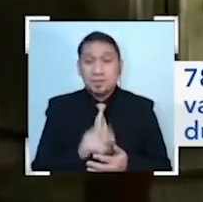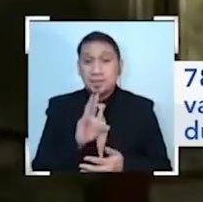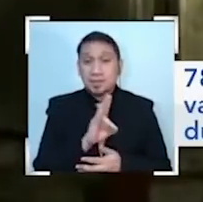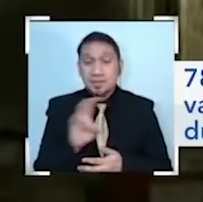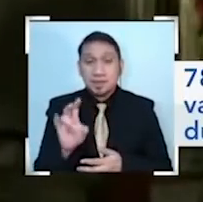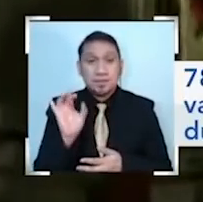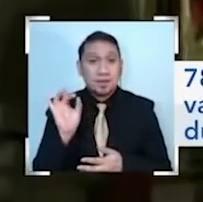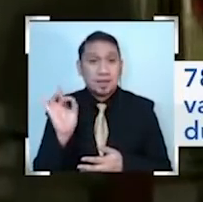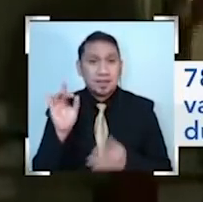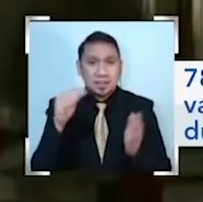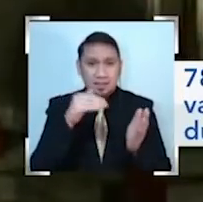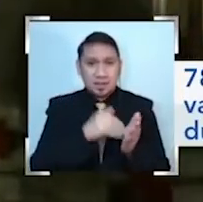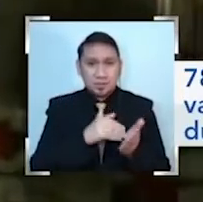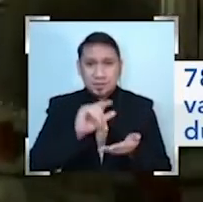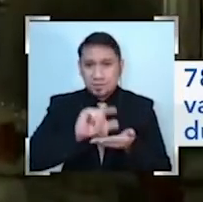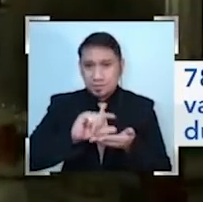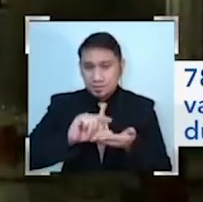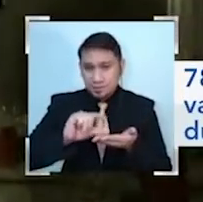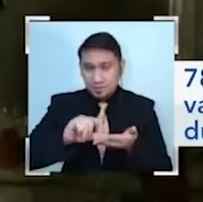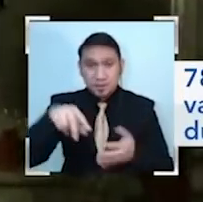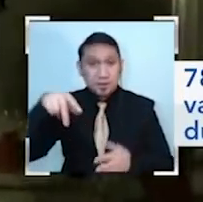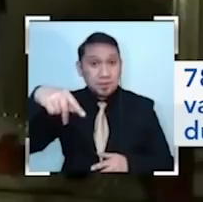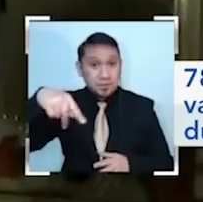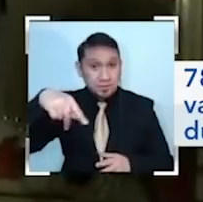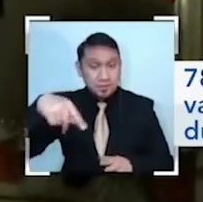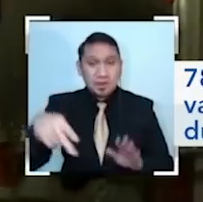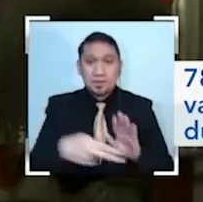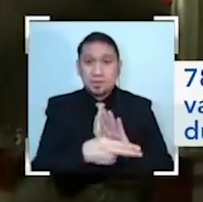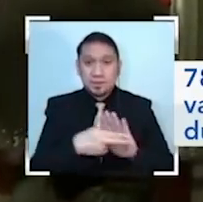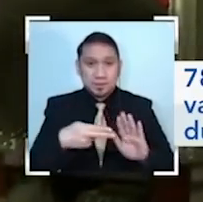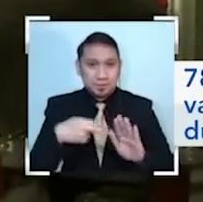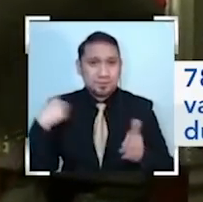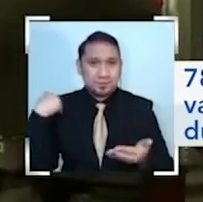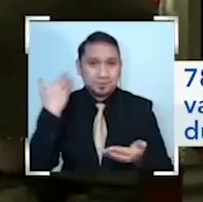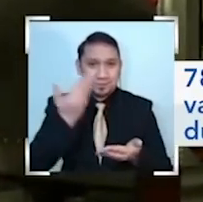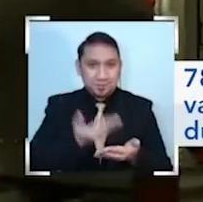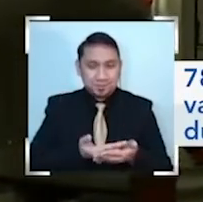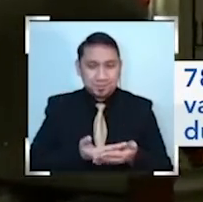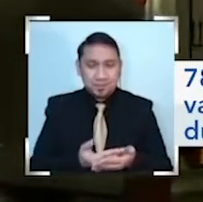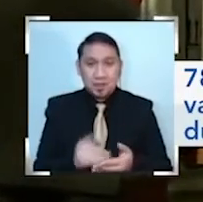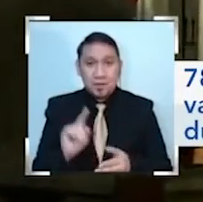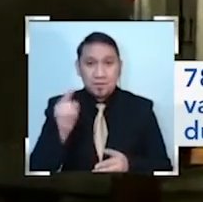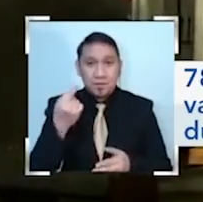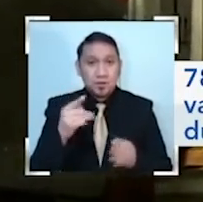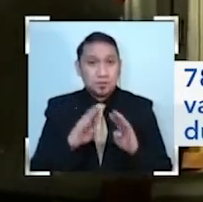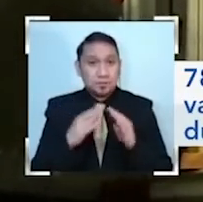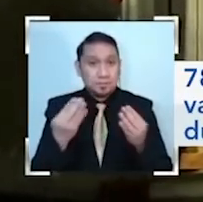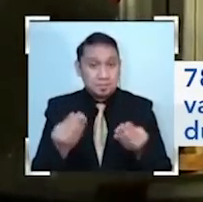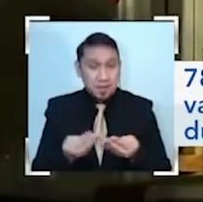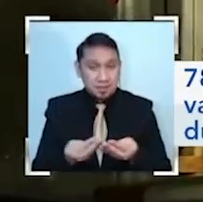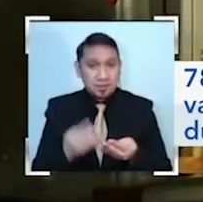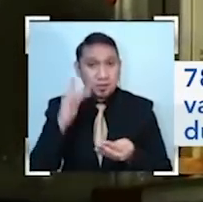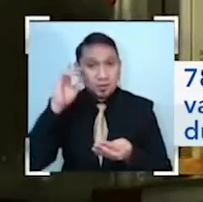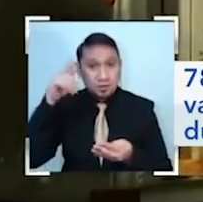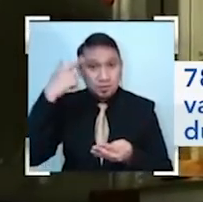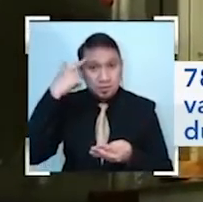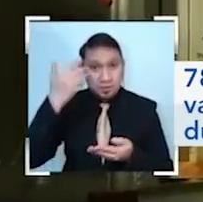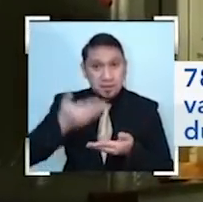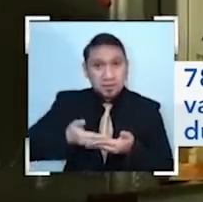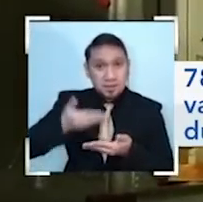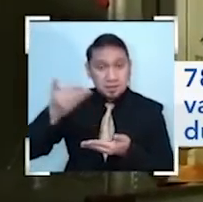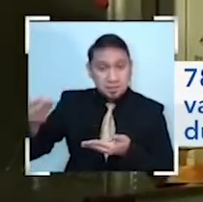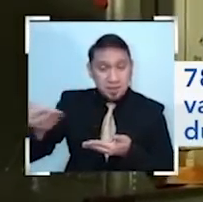780,000 doses ng reformulated Pfizer vaccines ang dumating. Unang batch ito ng mga binili ng gobyerno sa pamamagitan ng World